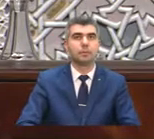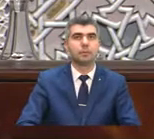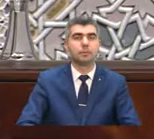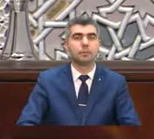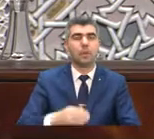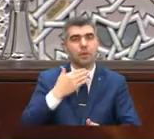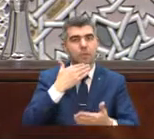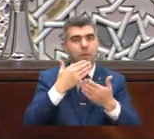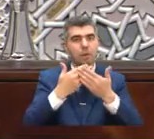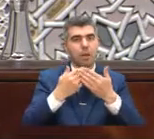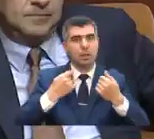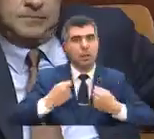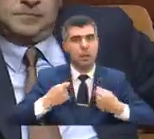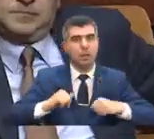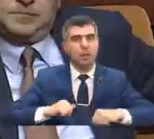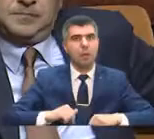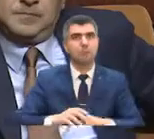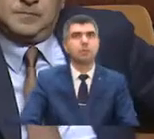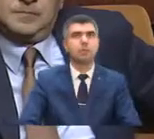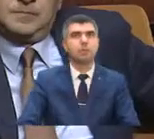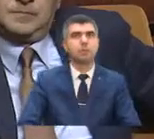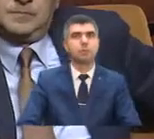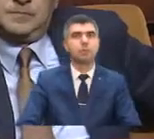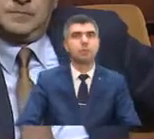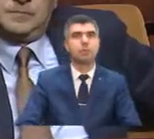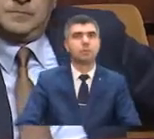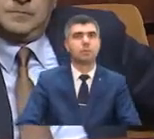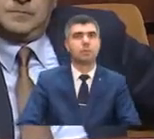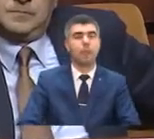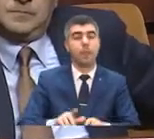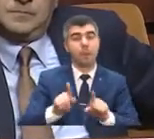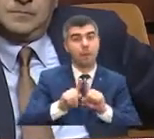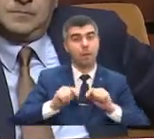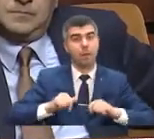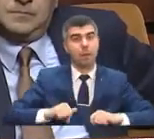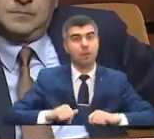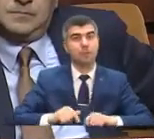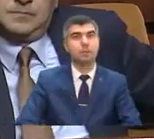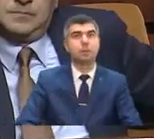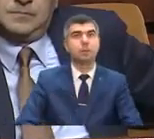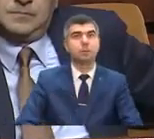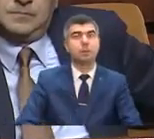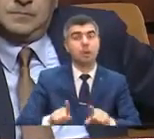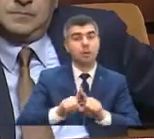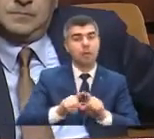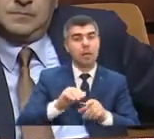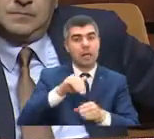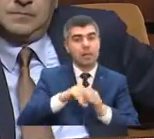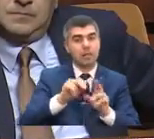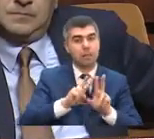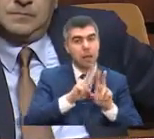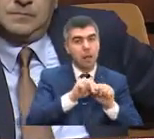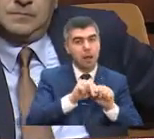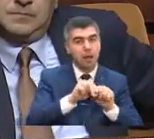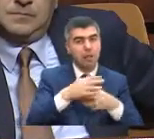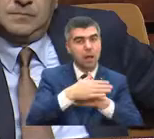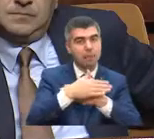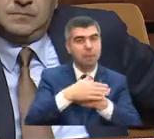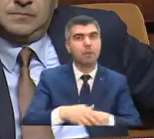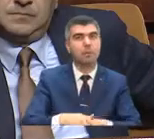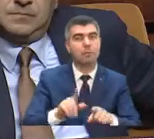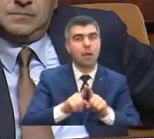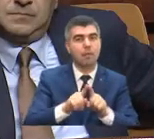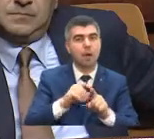سيد الوزير، إخواني أخواتي النواب. سيد الوزير، احنا في فريق التجمع الدستوري نسجوا